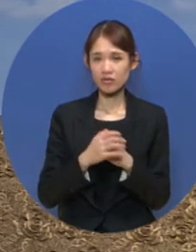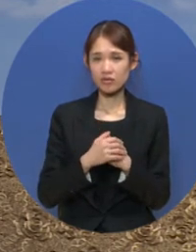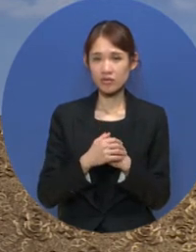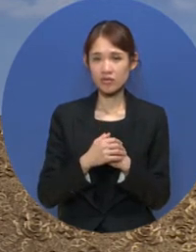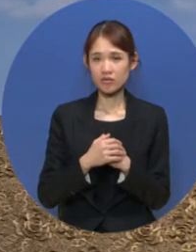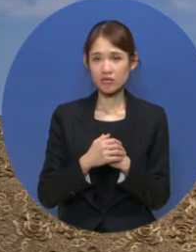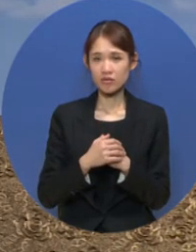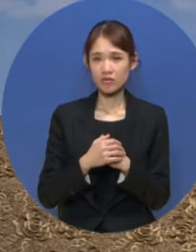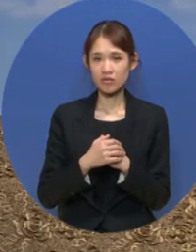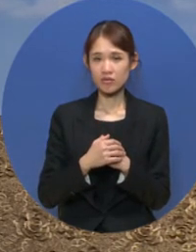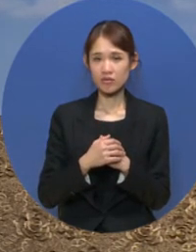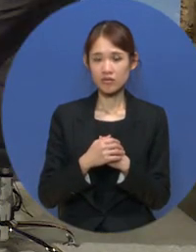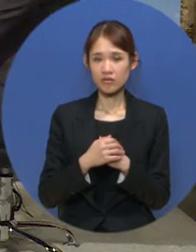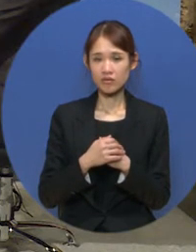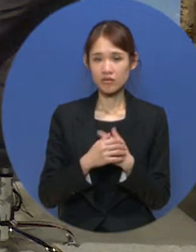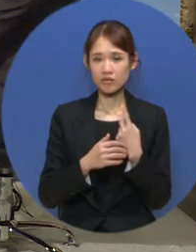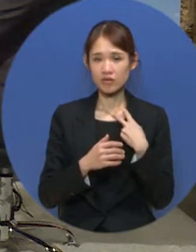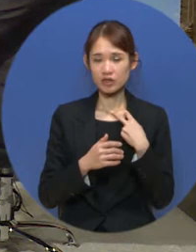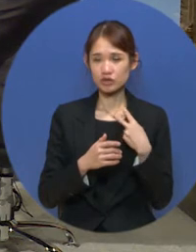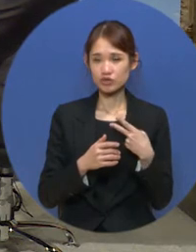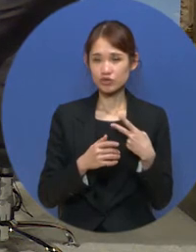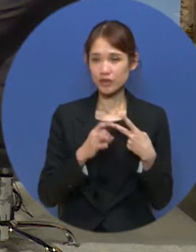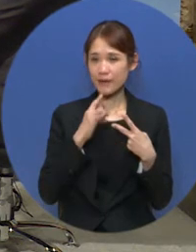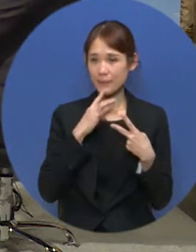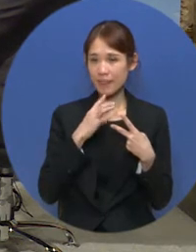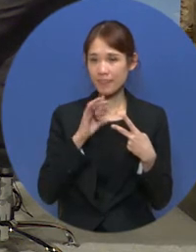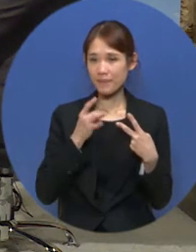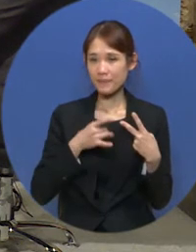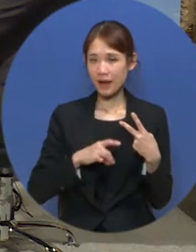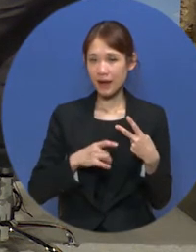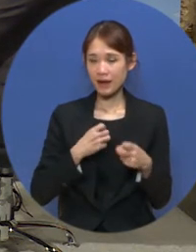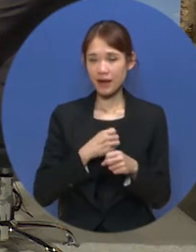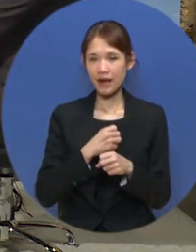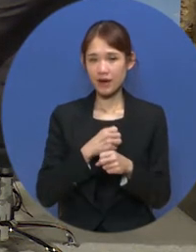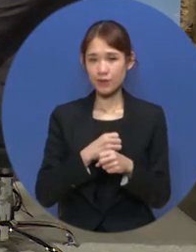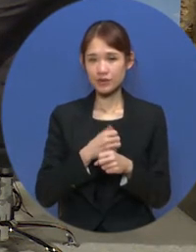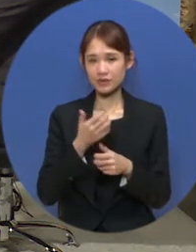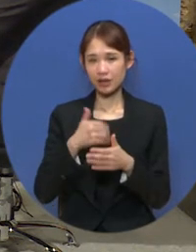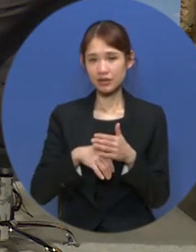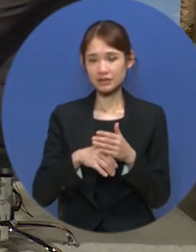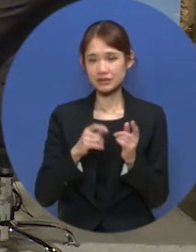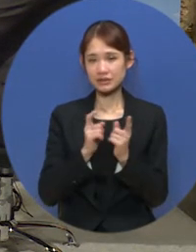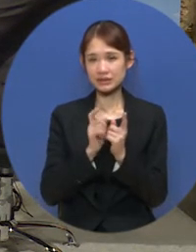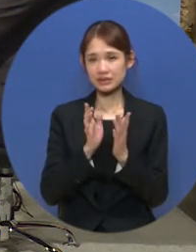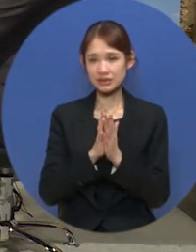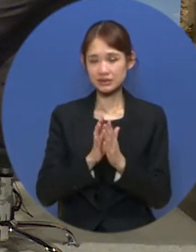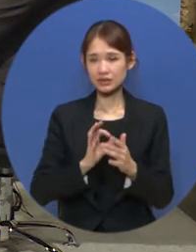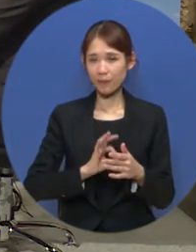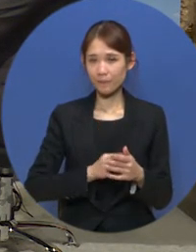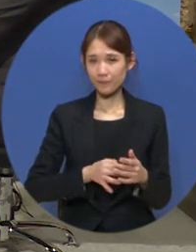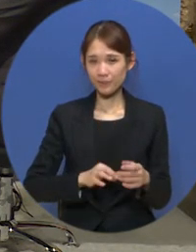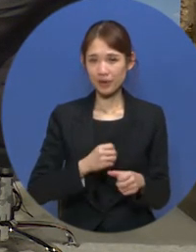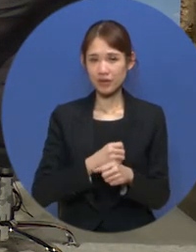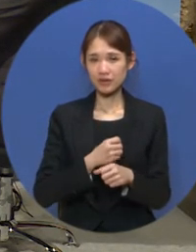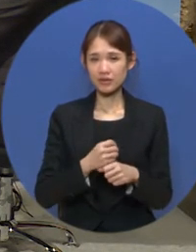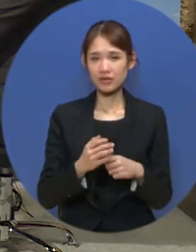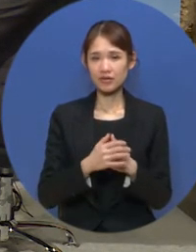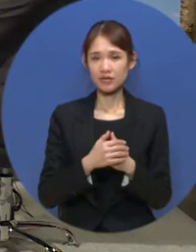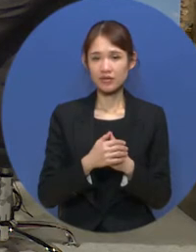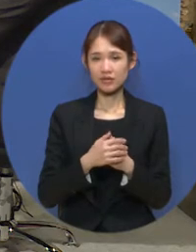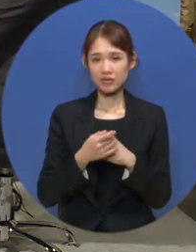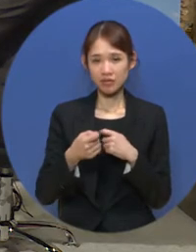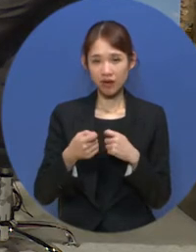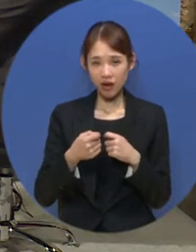아 그래서 이제 위에 두 단추 정도만 네. 이 마그네틱이고 나머지는 다 단, 실제 실제 단추로 되어 있어요. 아,